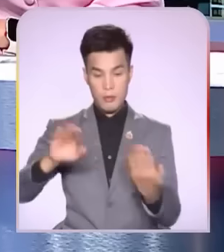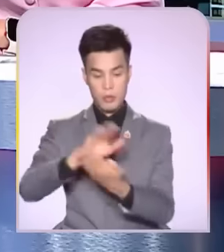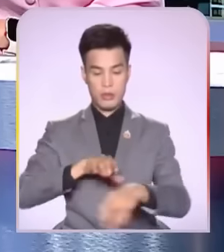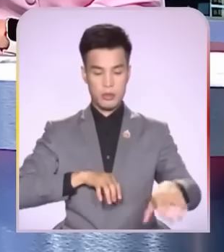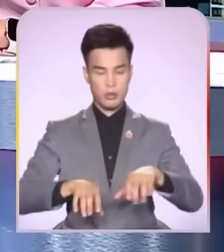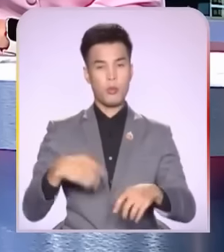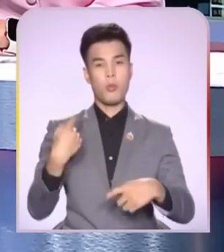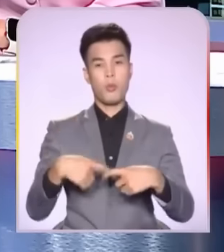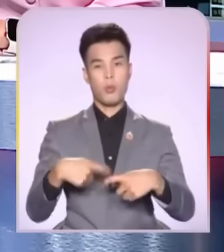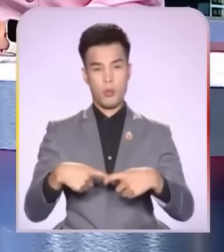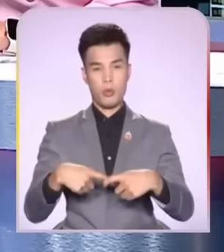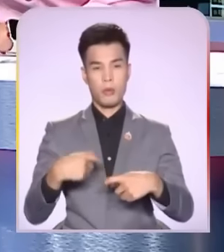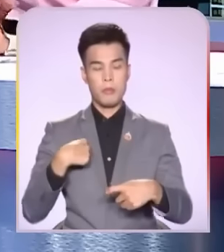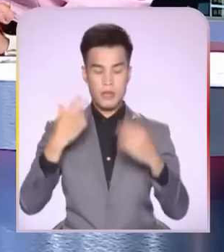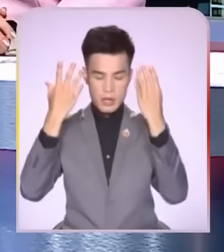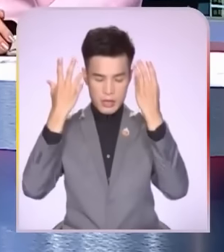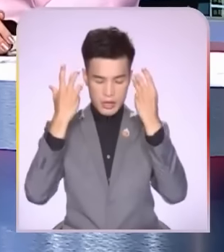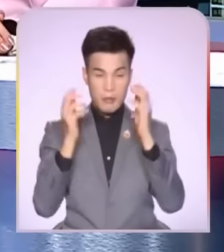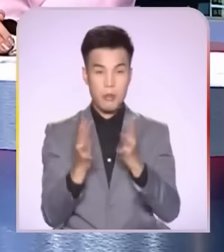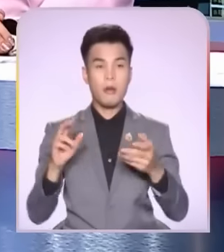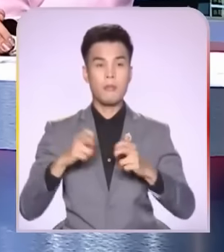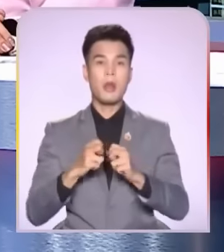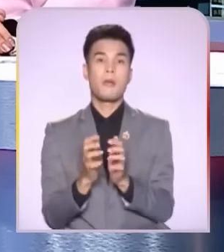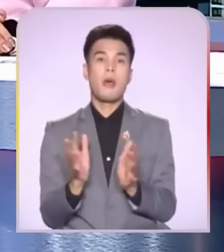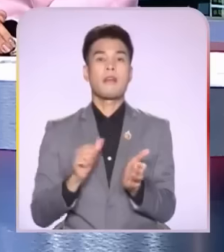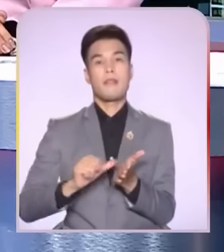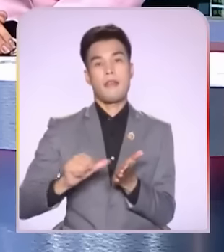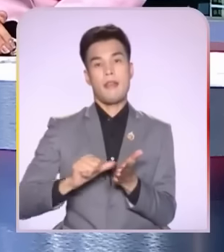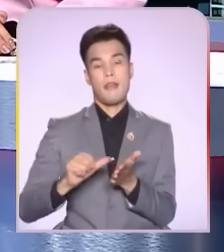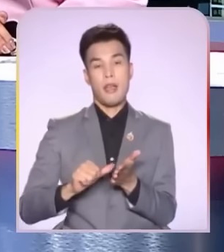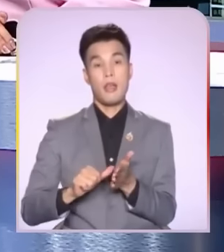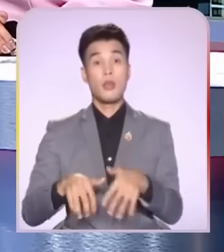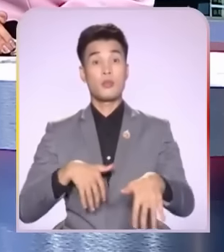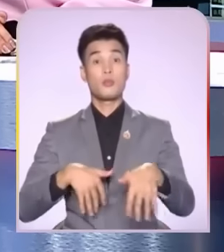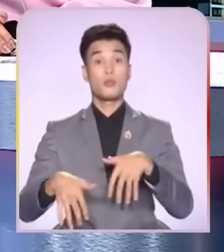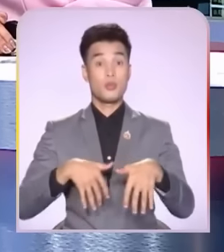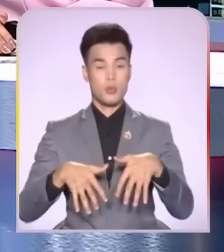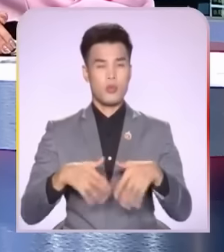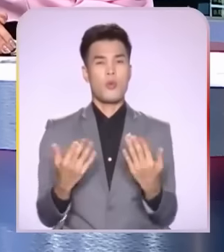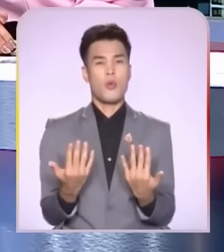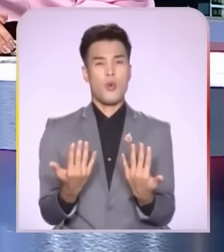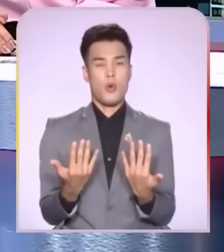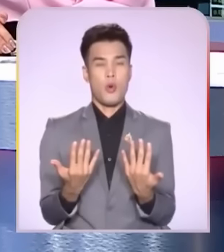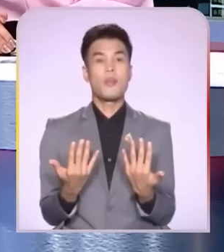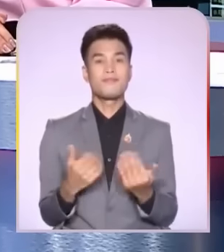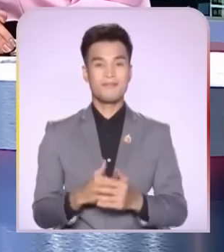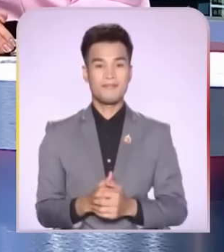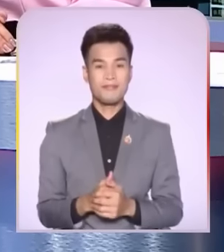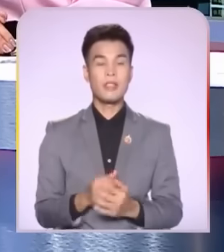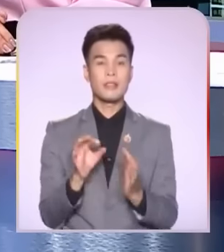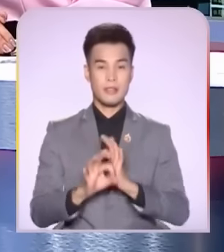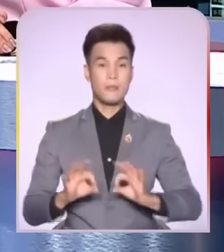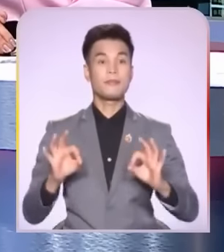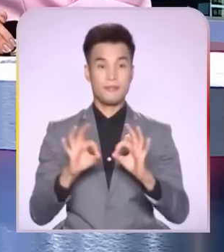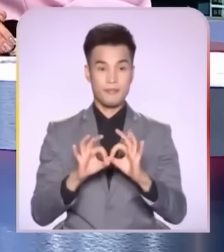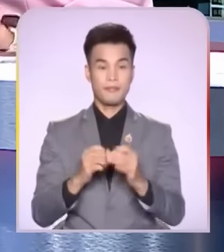ไม่ใช่เรื่องง่ายๆเลย ก็มีความกดดันหลายอย่างมีปัญหาหลายเรื่องที่ต้องแก้ไขเพราะว่าแน่นอนพี่น้องประชาชนเนี่ยรออยู่นะ ครับ ค่ะ นั่นคือประเด็นสำ